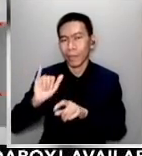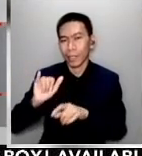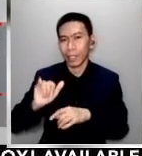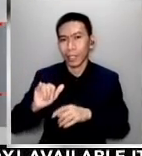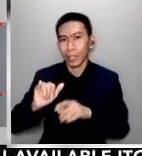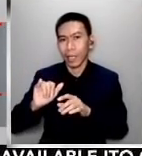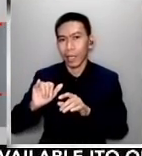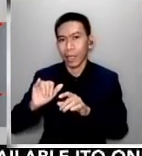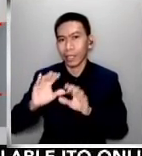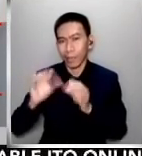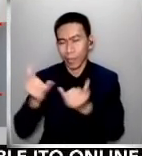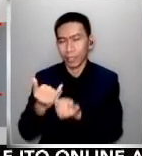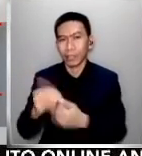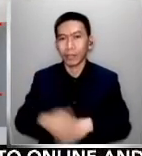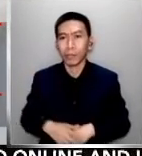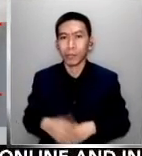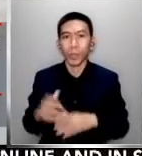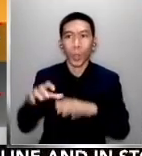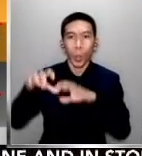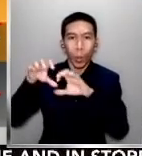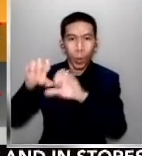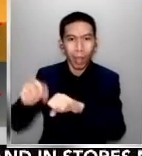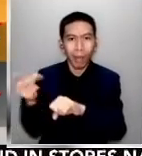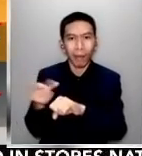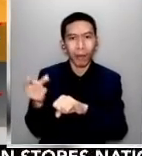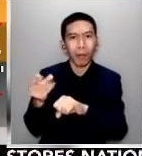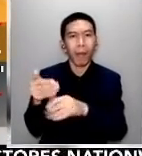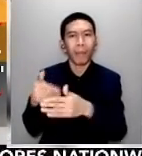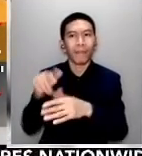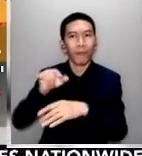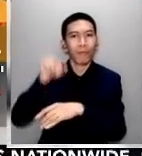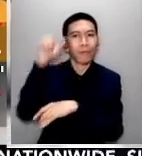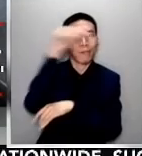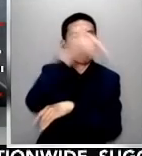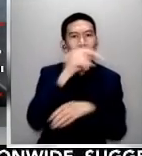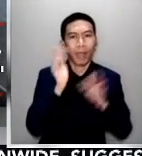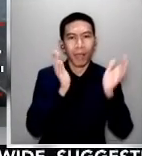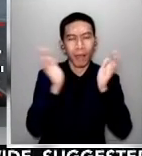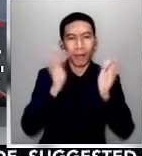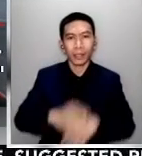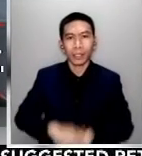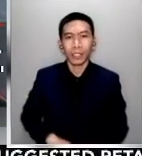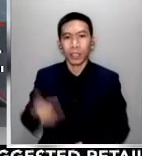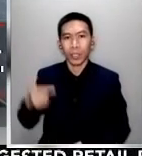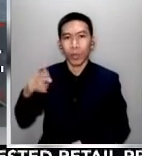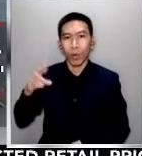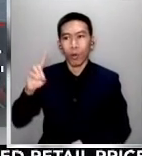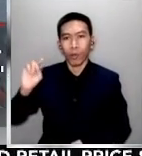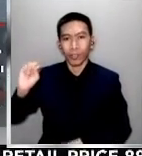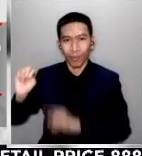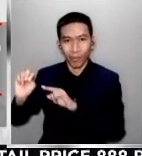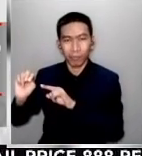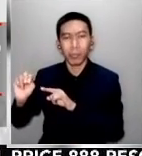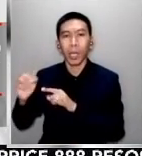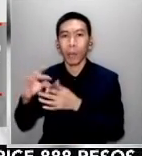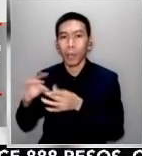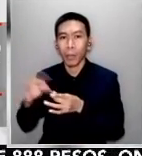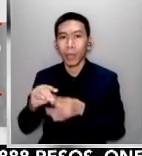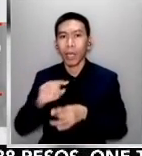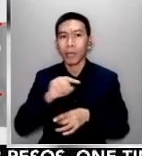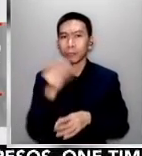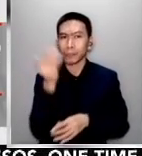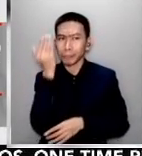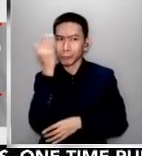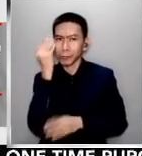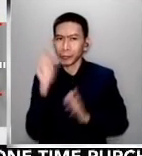Malaysia. Sabi ni Senator Richard Gordon, ang nagpakilalang abogado ng magkapatid na si Attorney Daryl Richie Valias ay Director 4